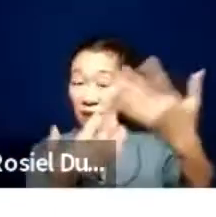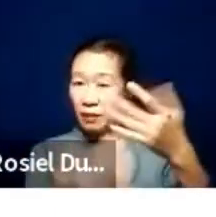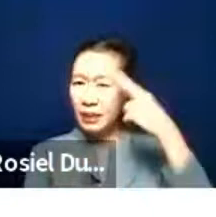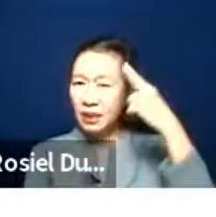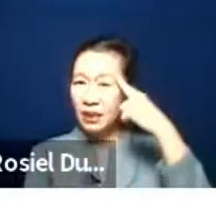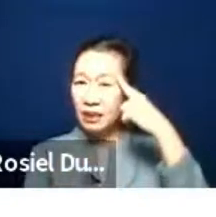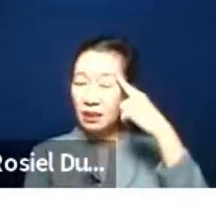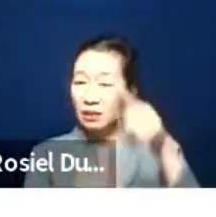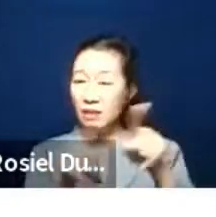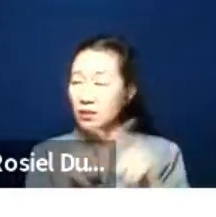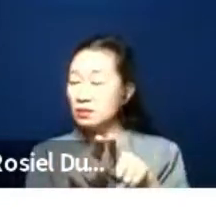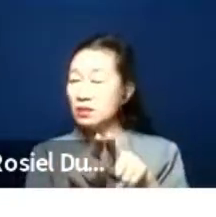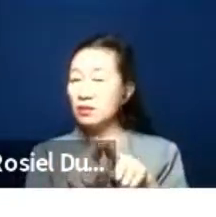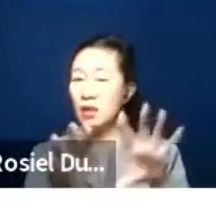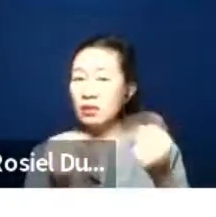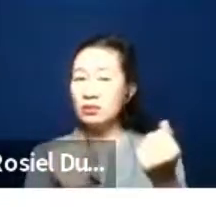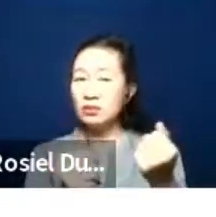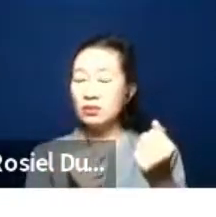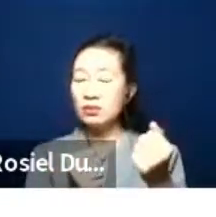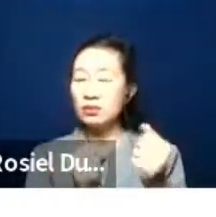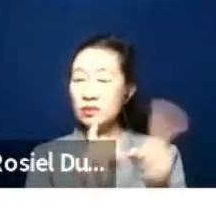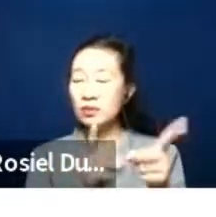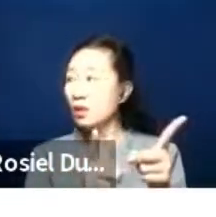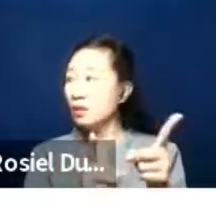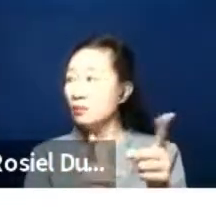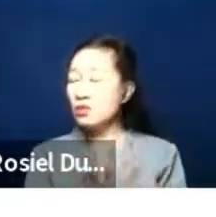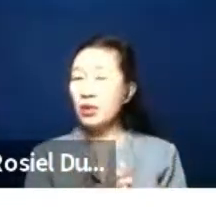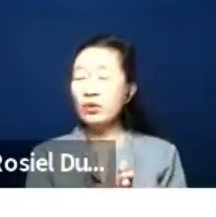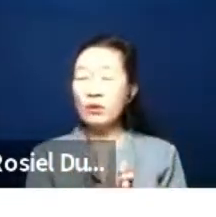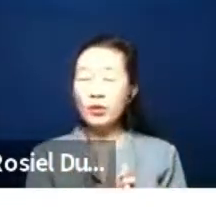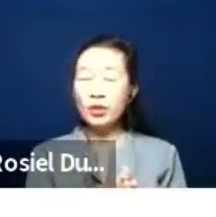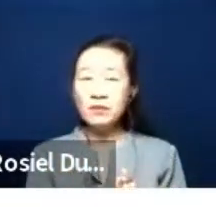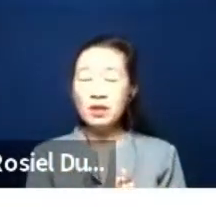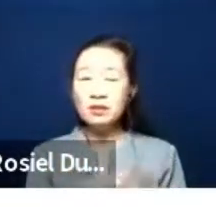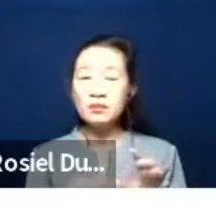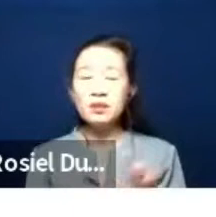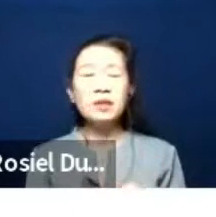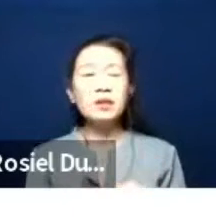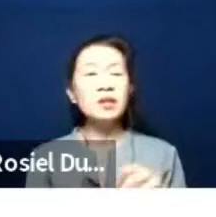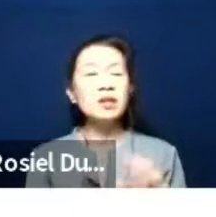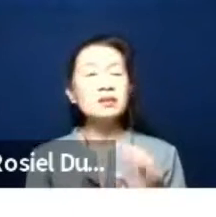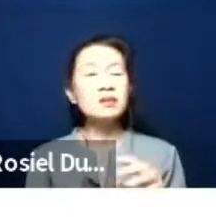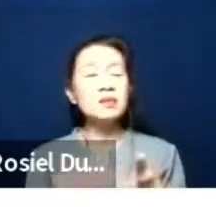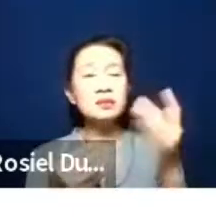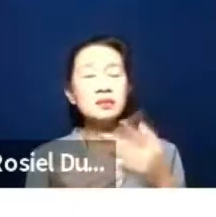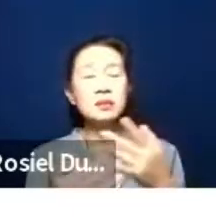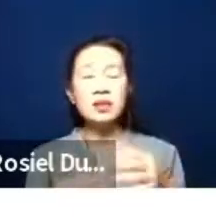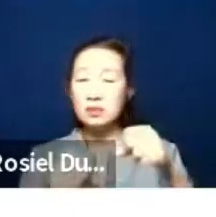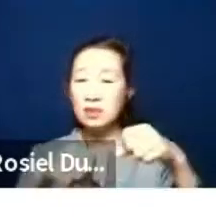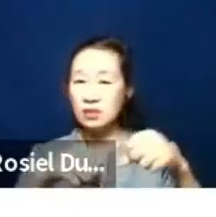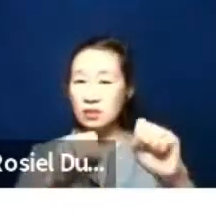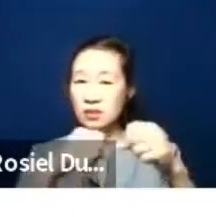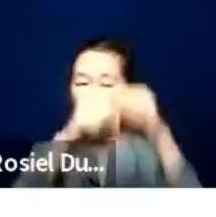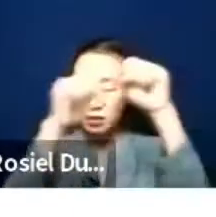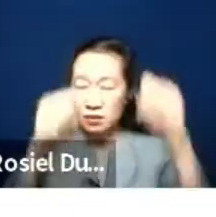mapag-iisipan din nila kung paano nila isosolve, no? So mga examples na pwede natin gawin in schools, mga convenience stores, mga